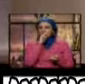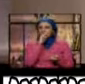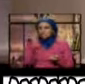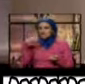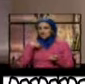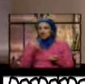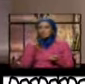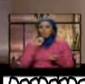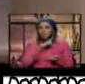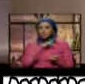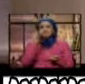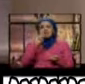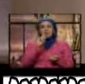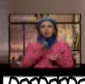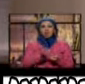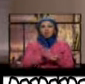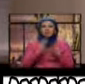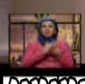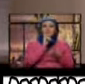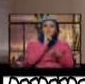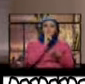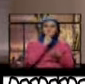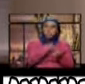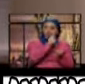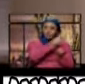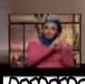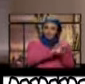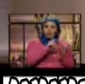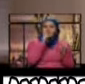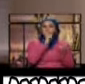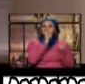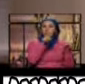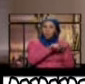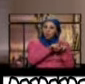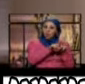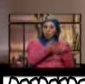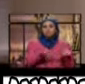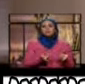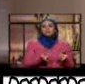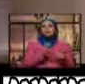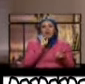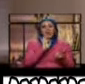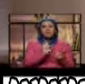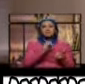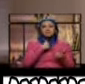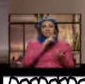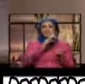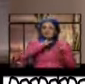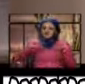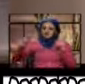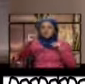او تحصل. لكن انتاب، خلاص ربنا بيفتح له. شوف، عند التوبه تحدث اشياء عجيبه بعد